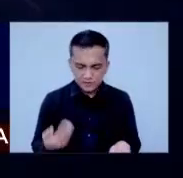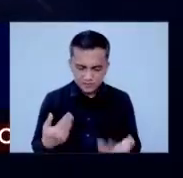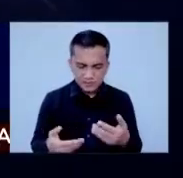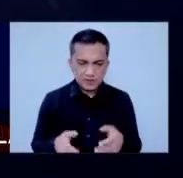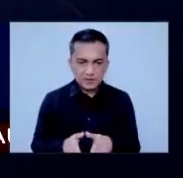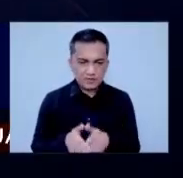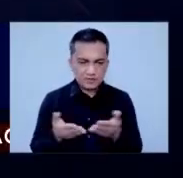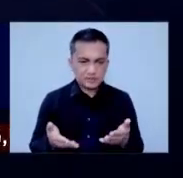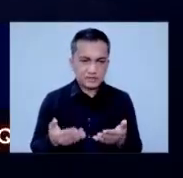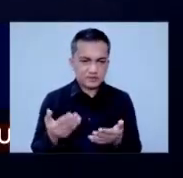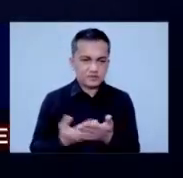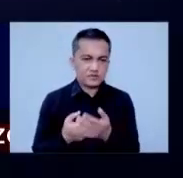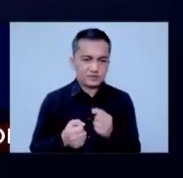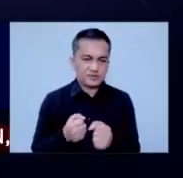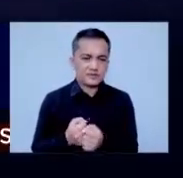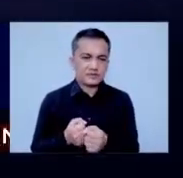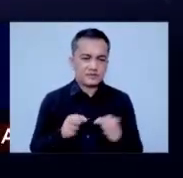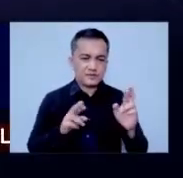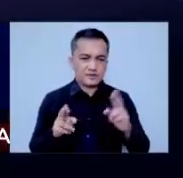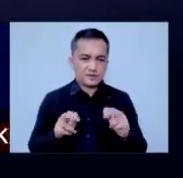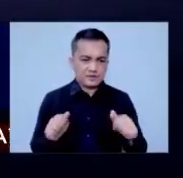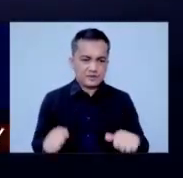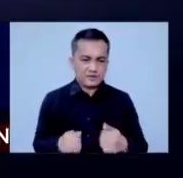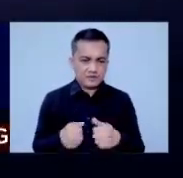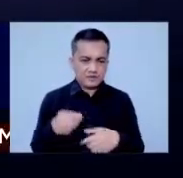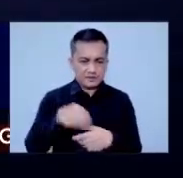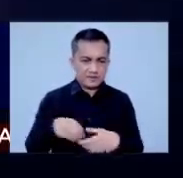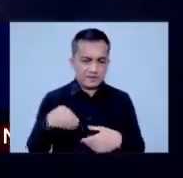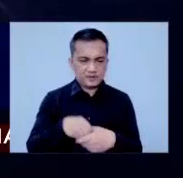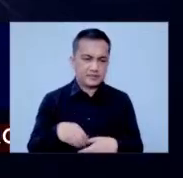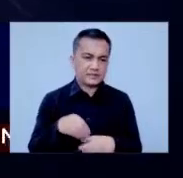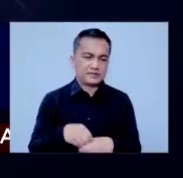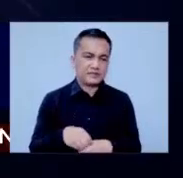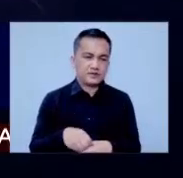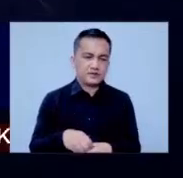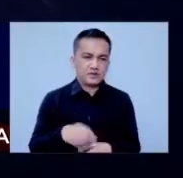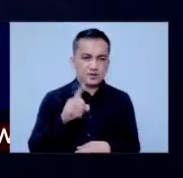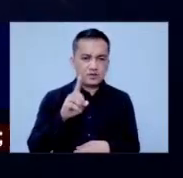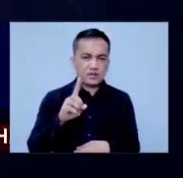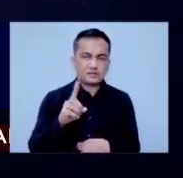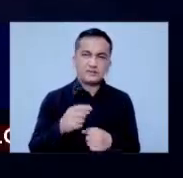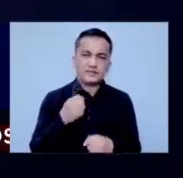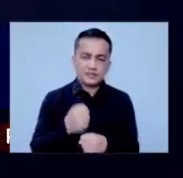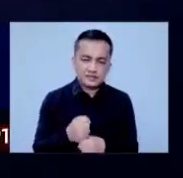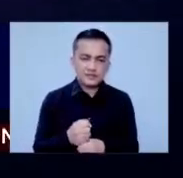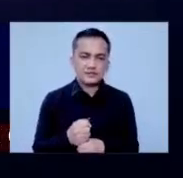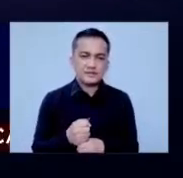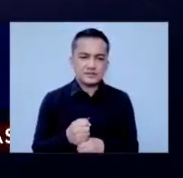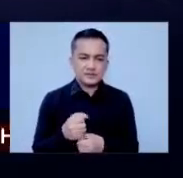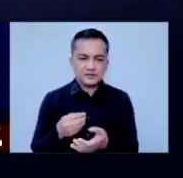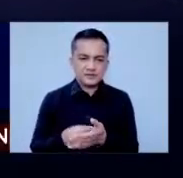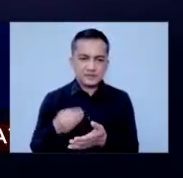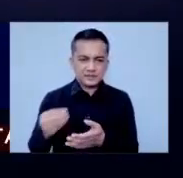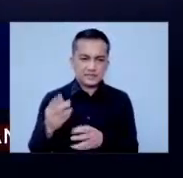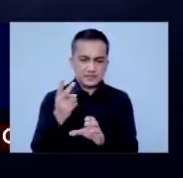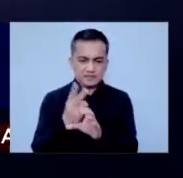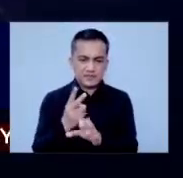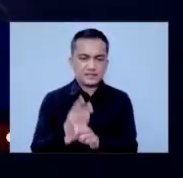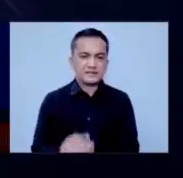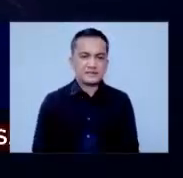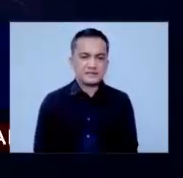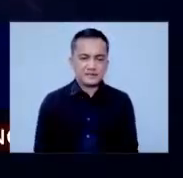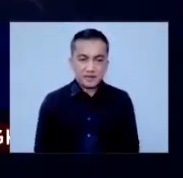Year. Kumasa raw sila sa hamong mag-ipon ng isang buong taon para makabili ng van. Nang